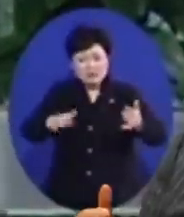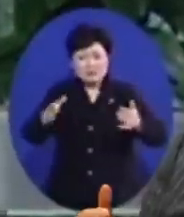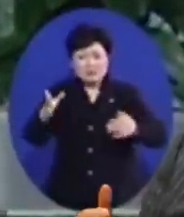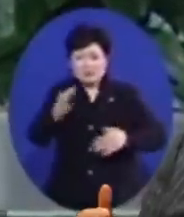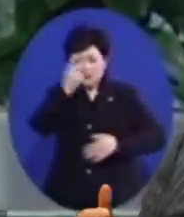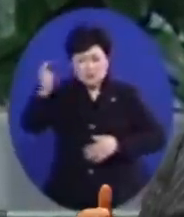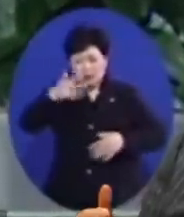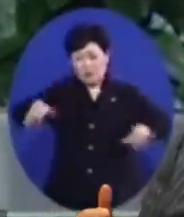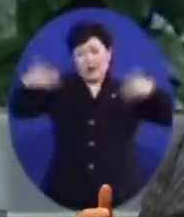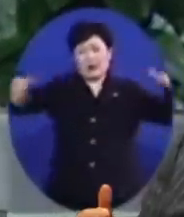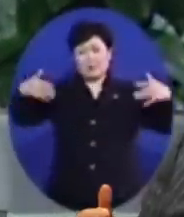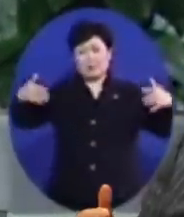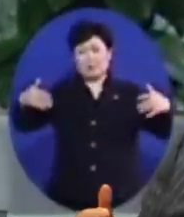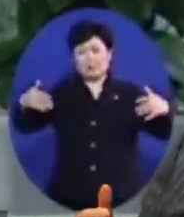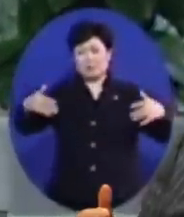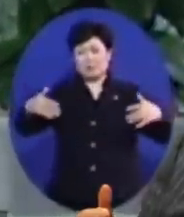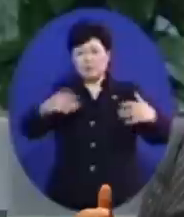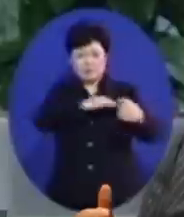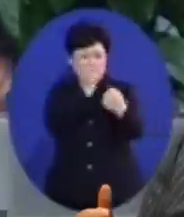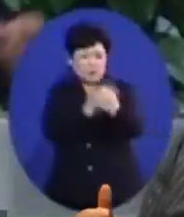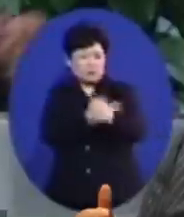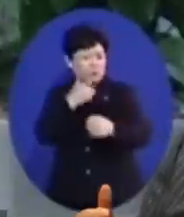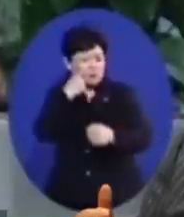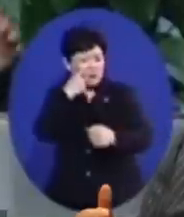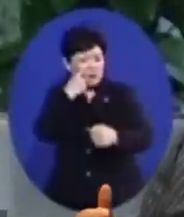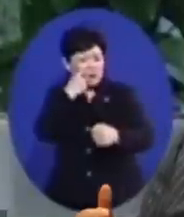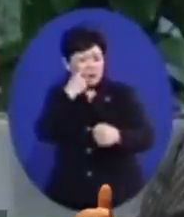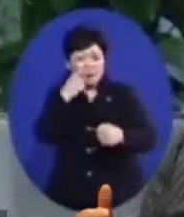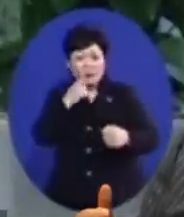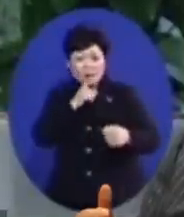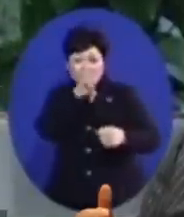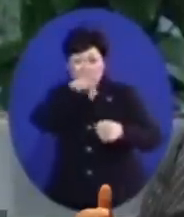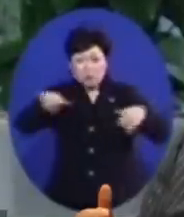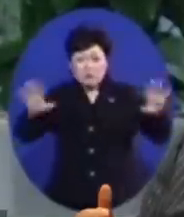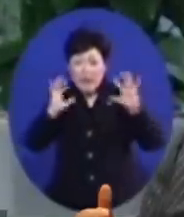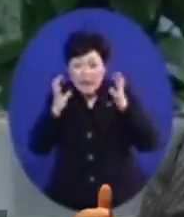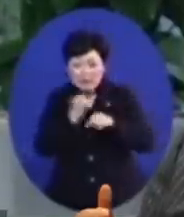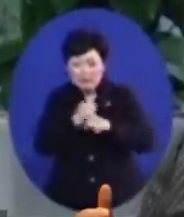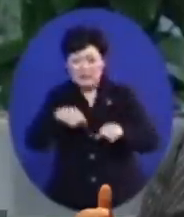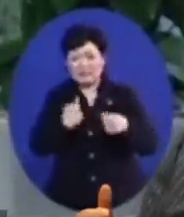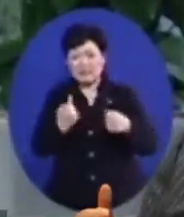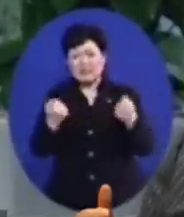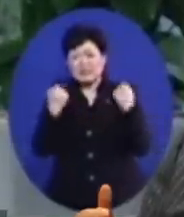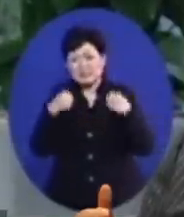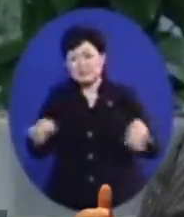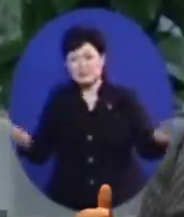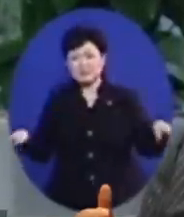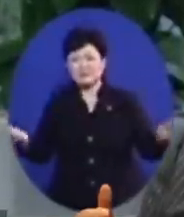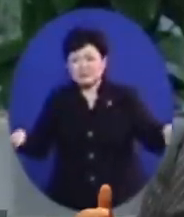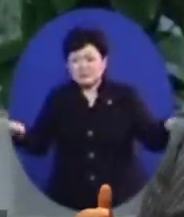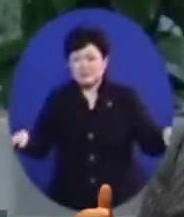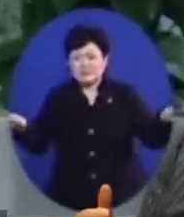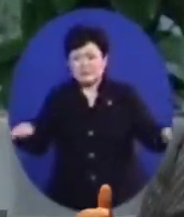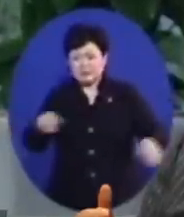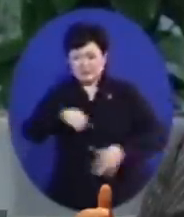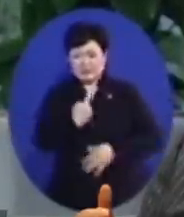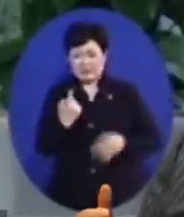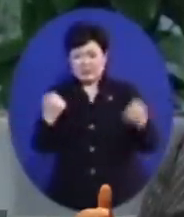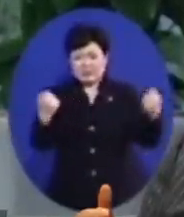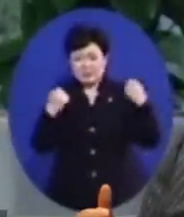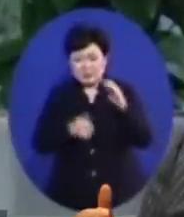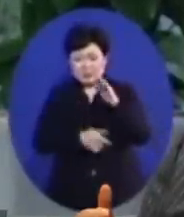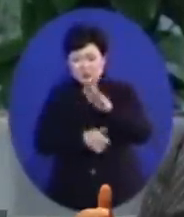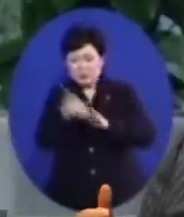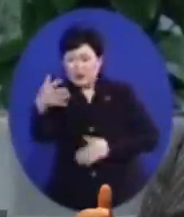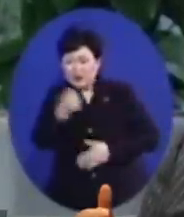못하는 이 독수리 새끼는 날개 힘으로, 자기 힘으로 납니다. 자기 힘으로 믿고, 자기 힘으로 소망을